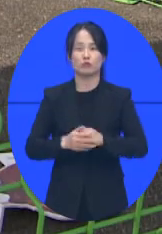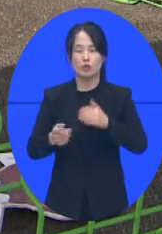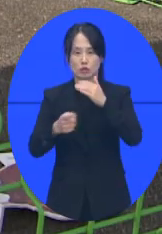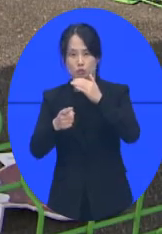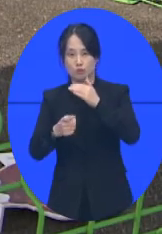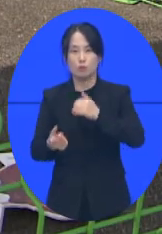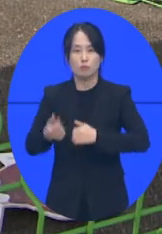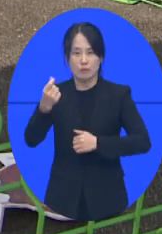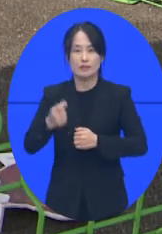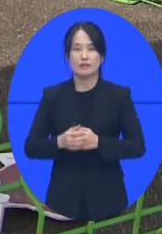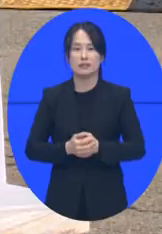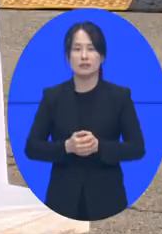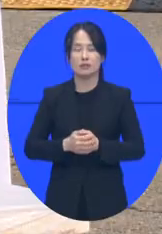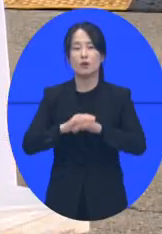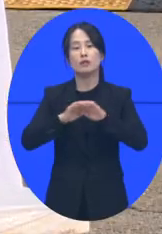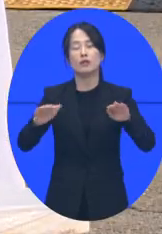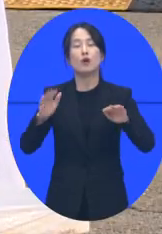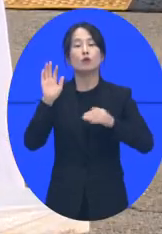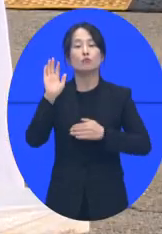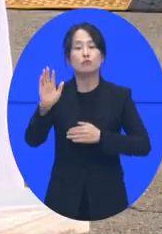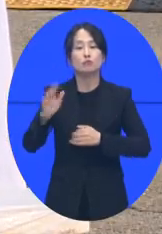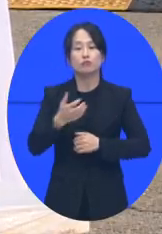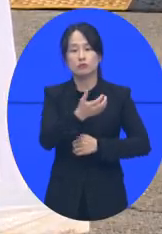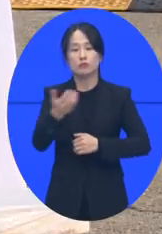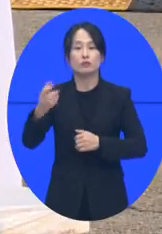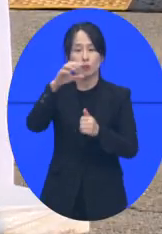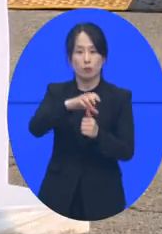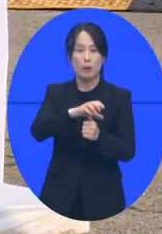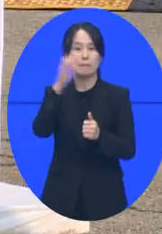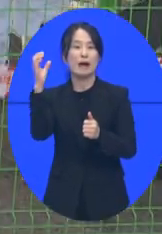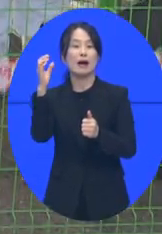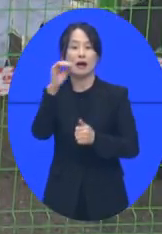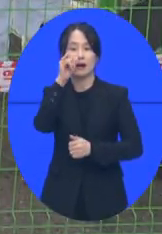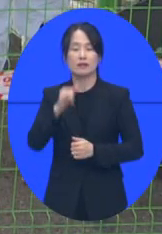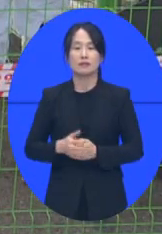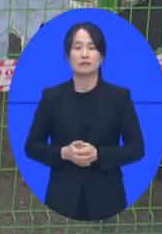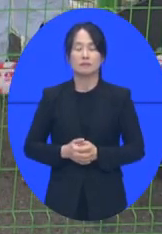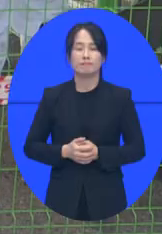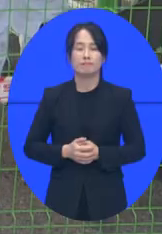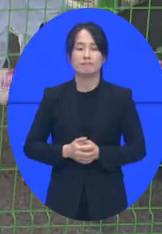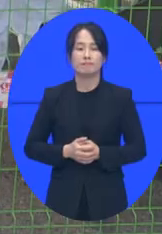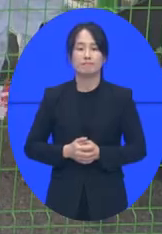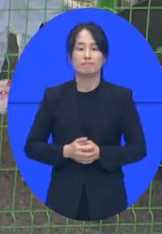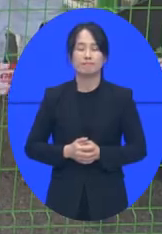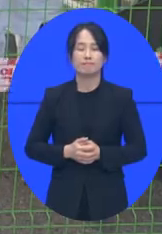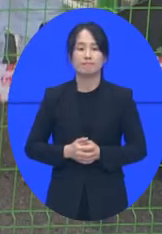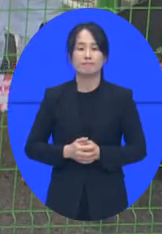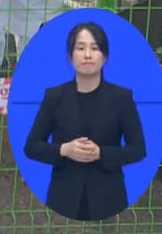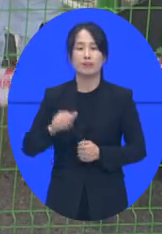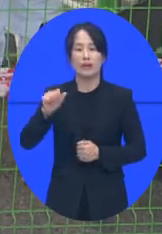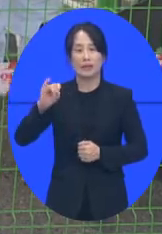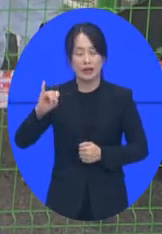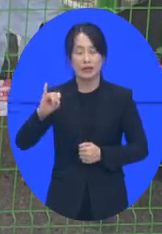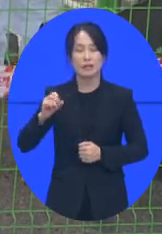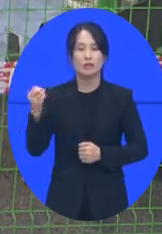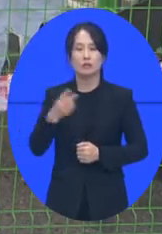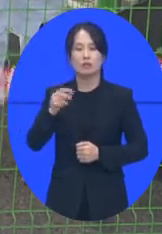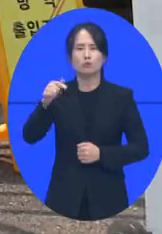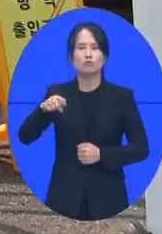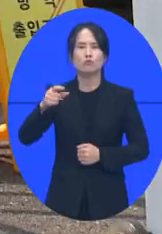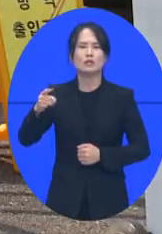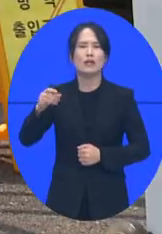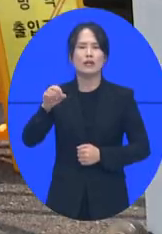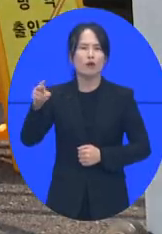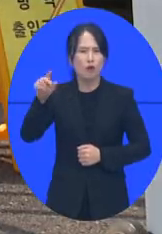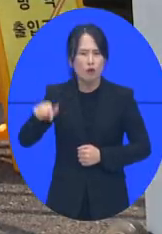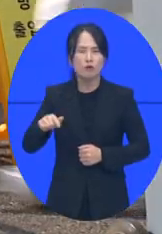취하고 상황이 진정된 후 이동 제한을 해제합니다 경기도가 고병원성 조류 인플루엔자와 구제역 같은